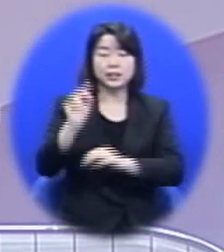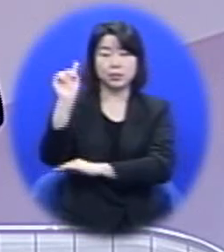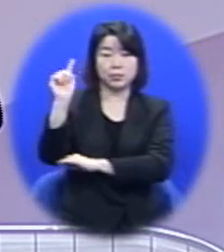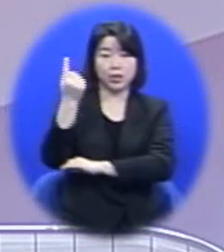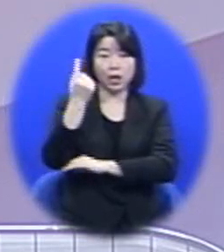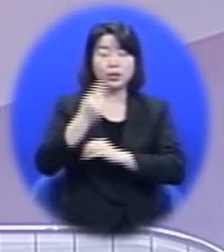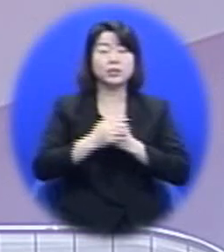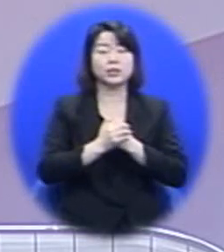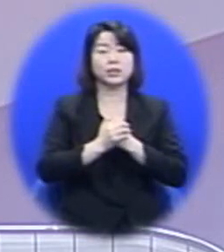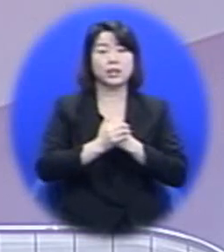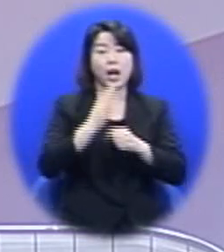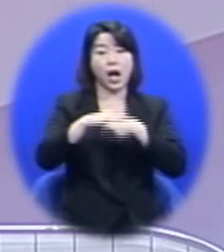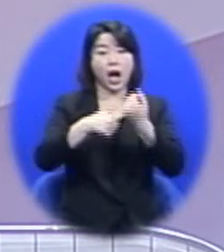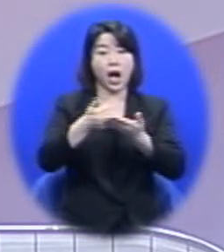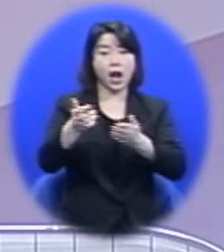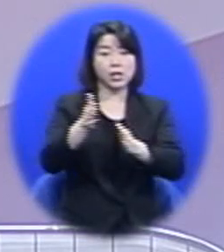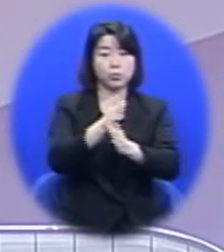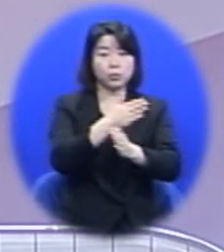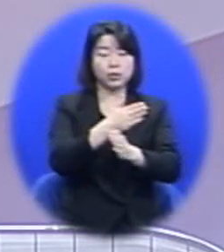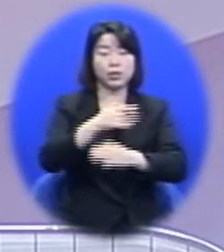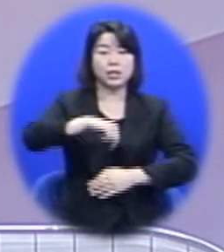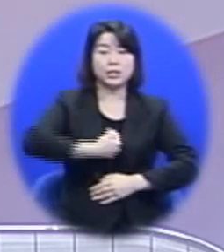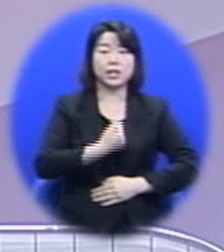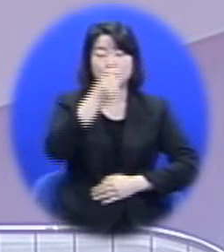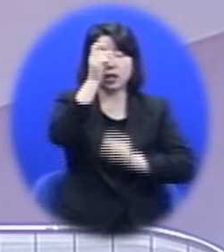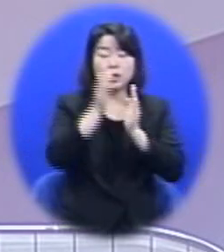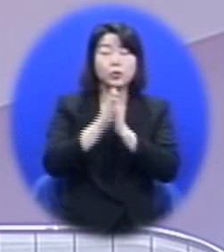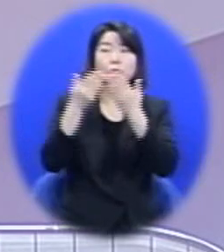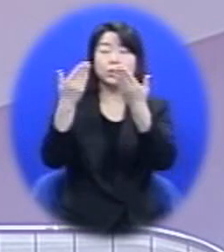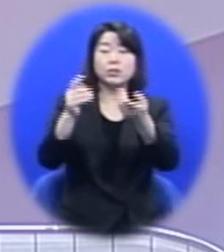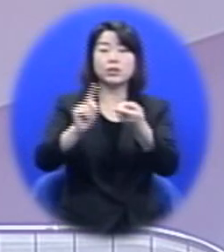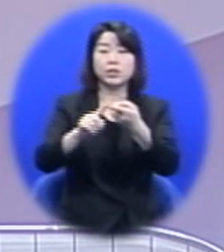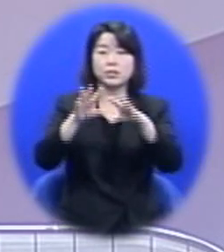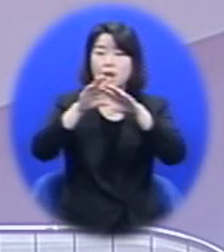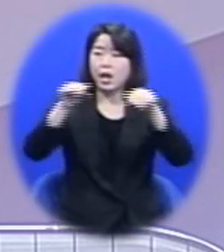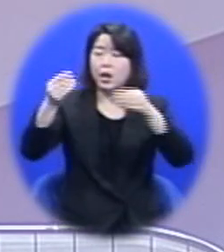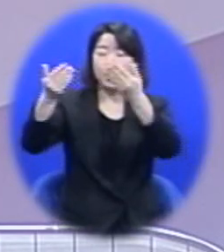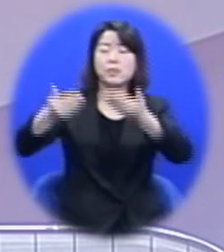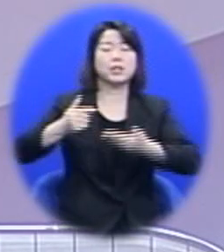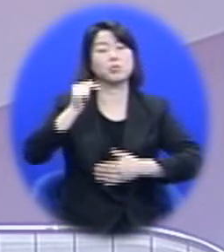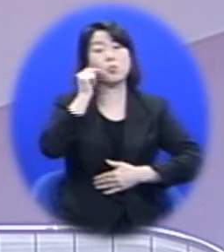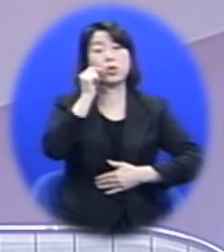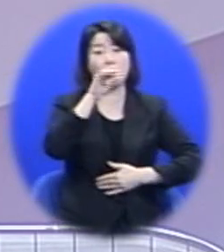다윗이 하나님으로부터 자기가 기도한 것에 해결을 받지 못하고 있습니다.